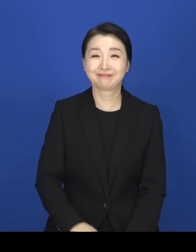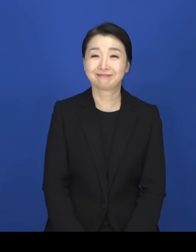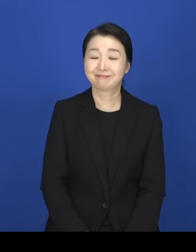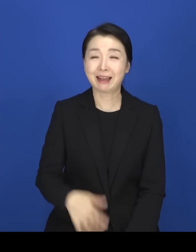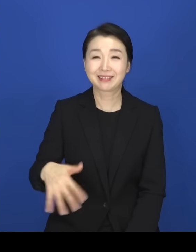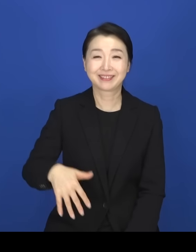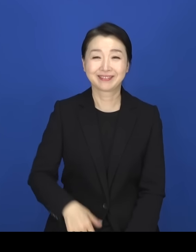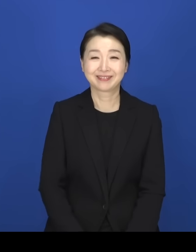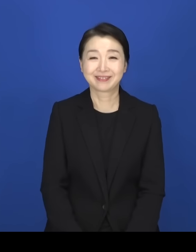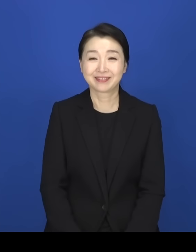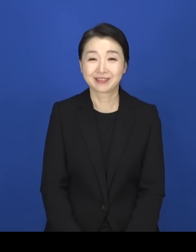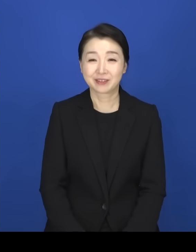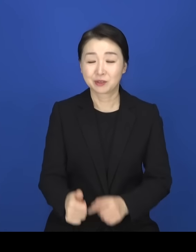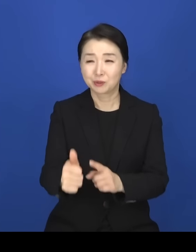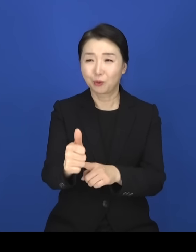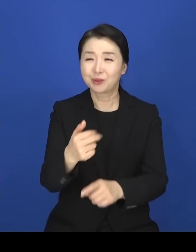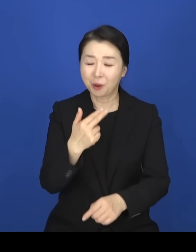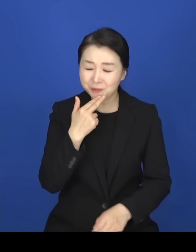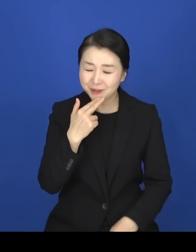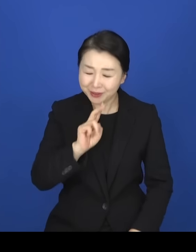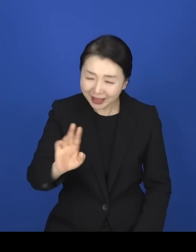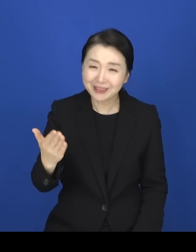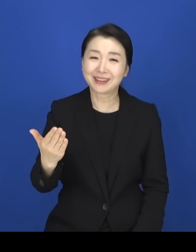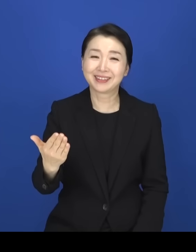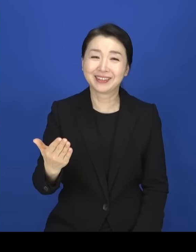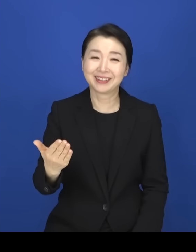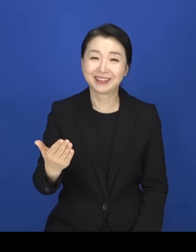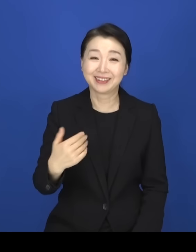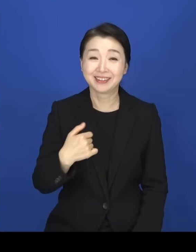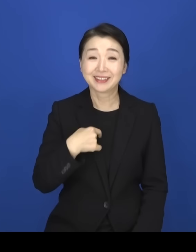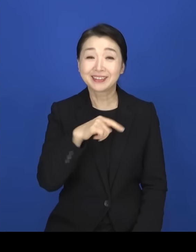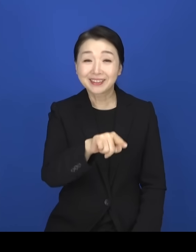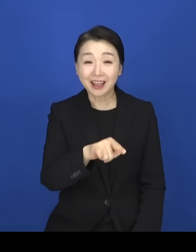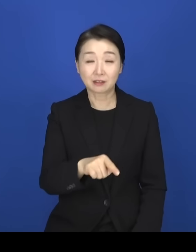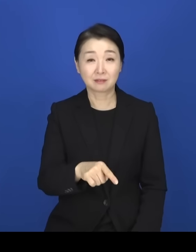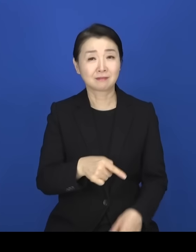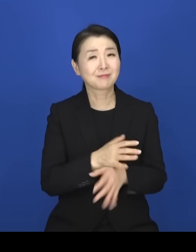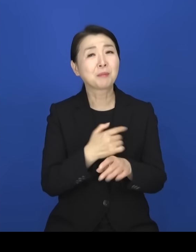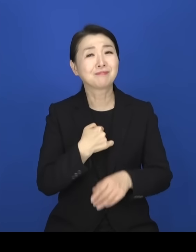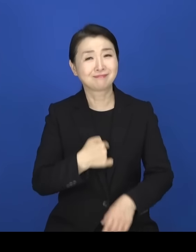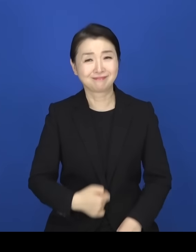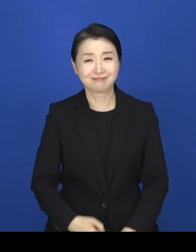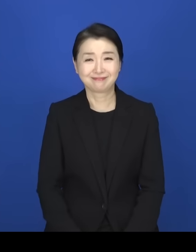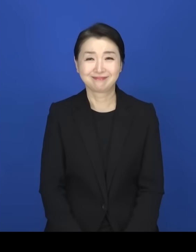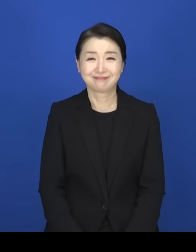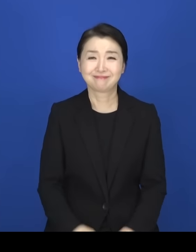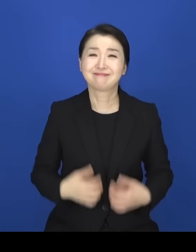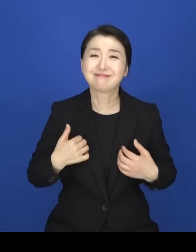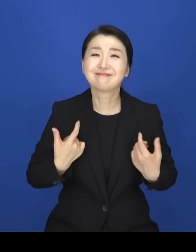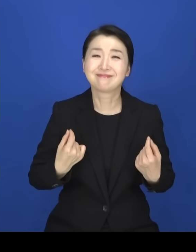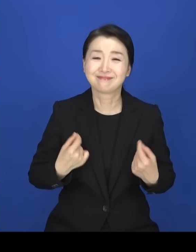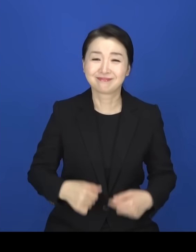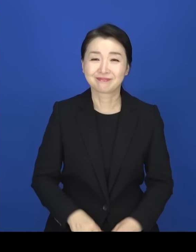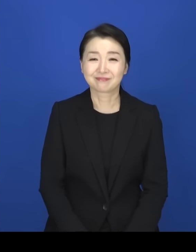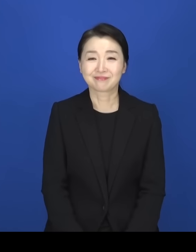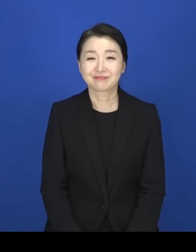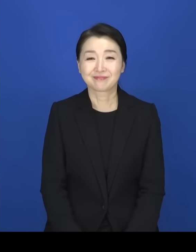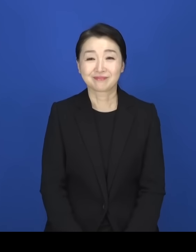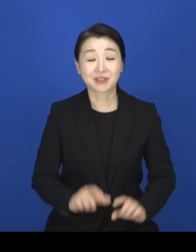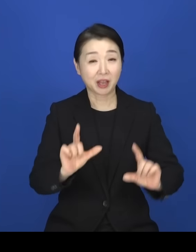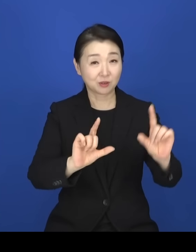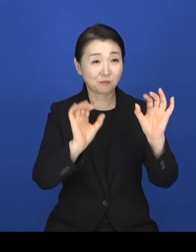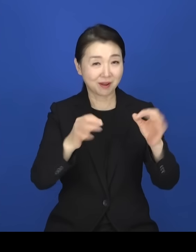아니에요. 오늘 범규리가 없었어야 되는데. 저는 이게 지금 제일 재밌어요. 그죠? 네. 저는 이런